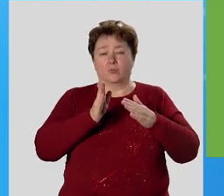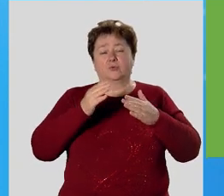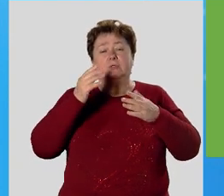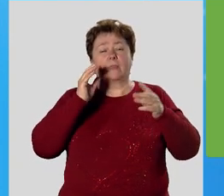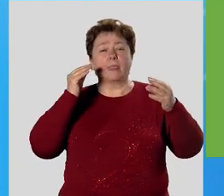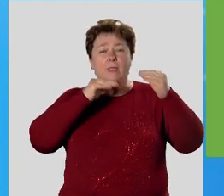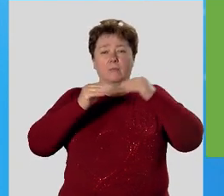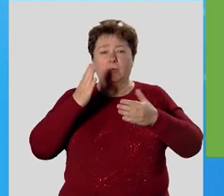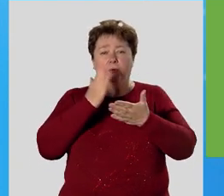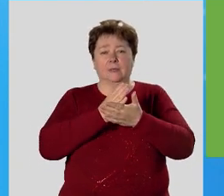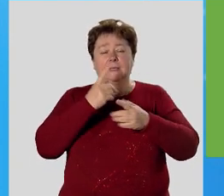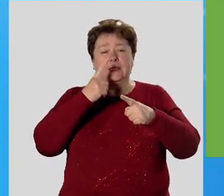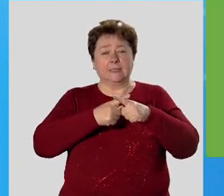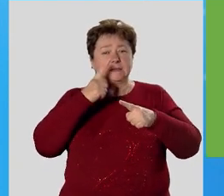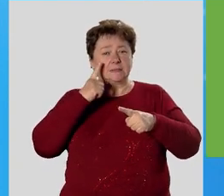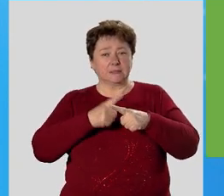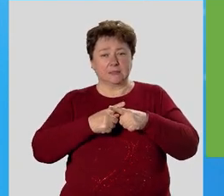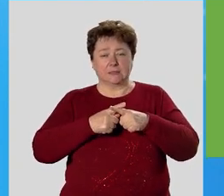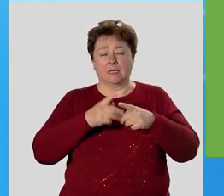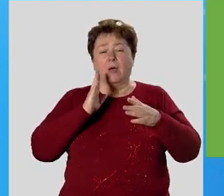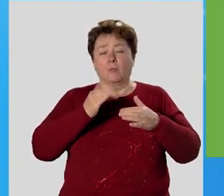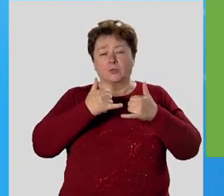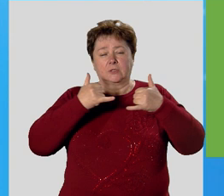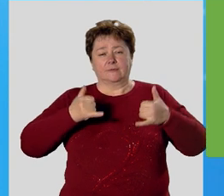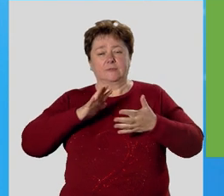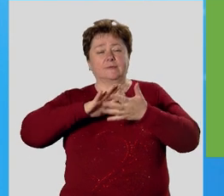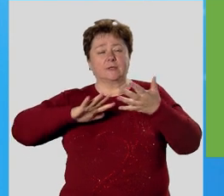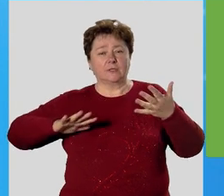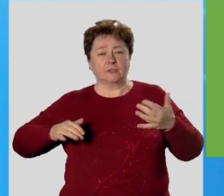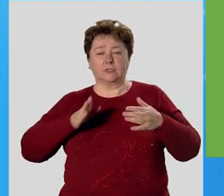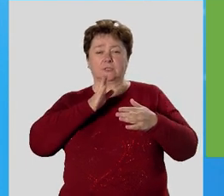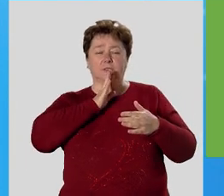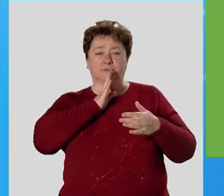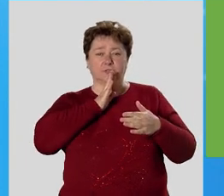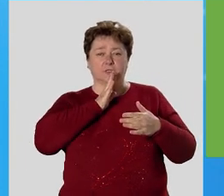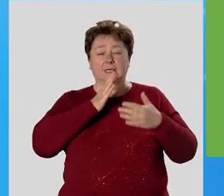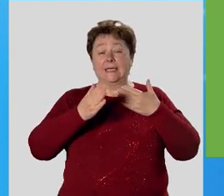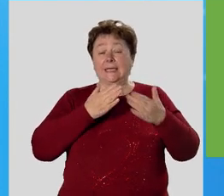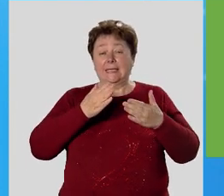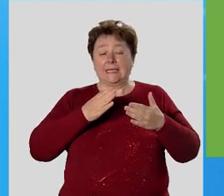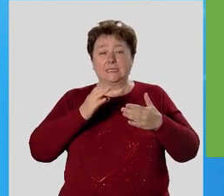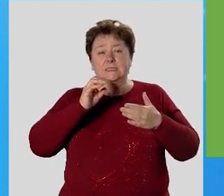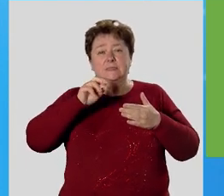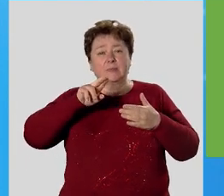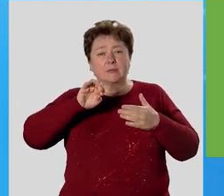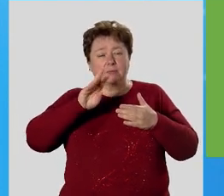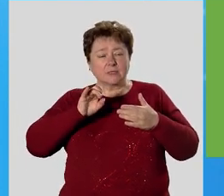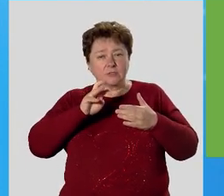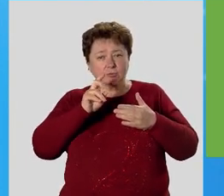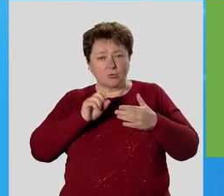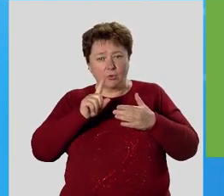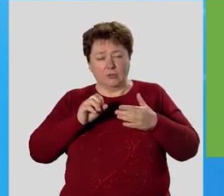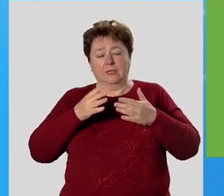иметь набор XX и будет развиваться в дальнейшем девочка. Если же сперматозоид